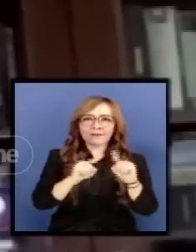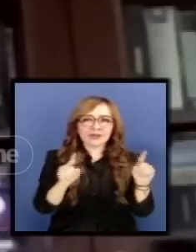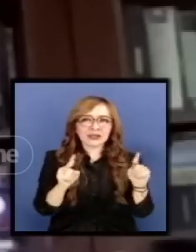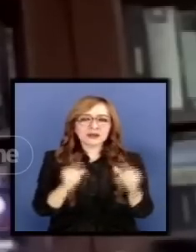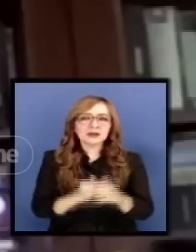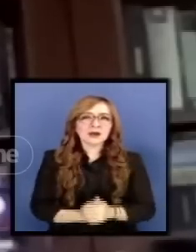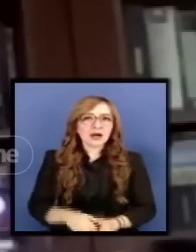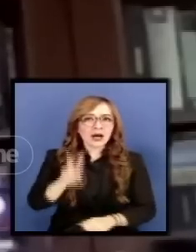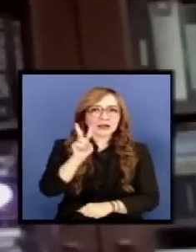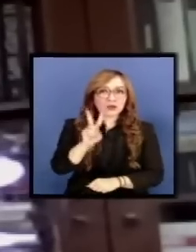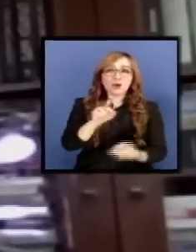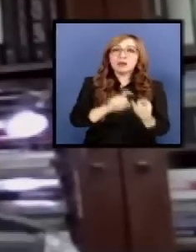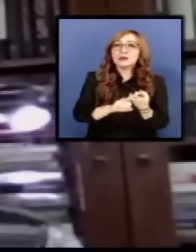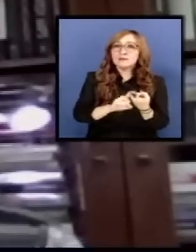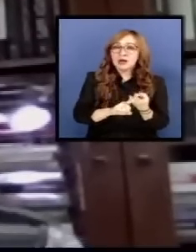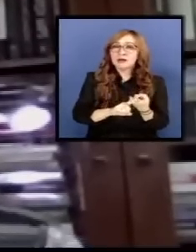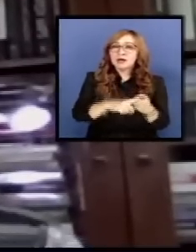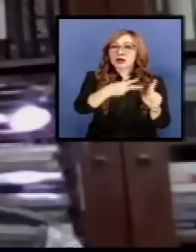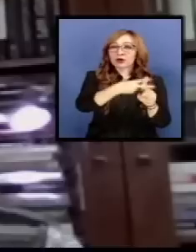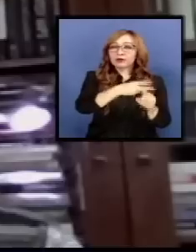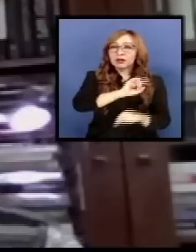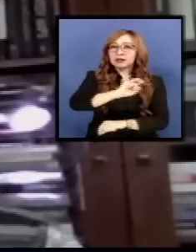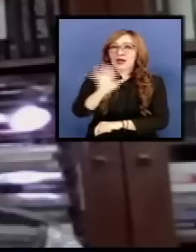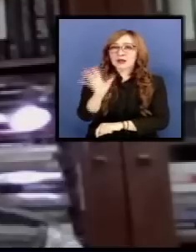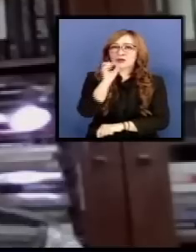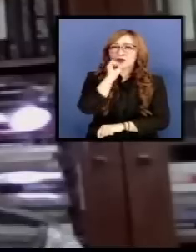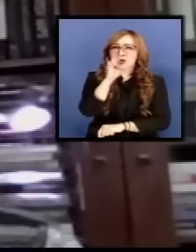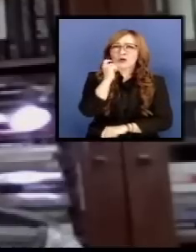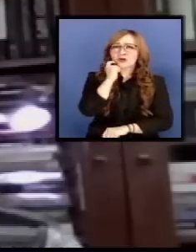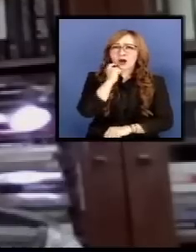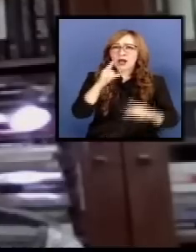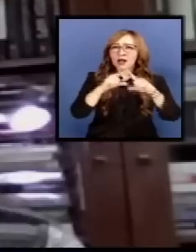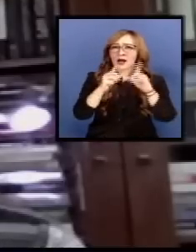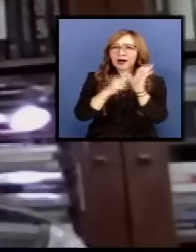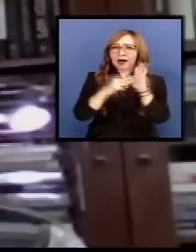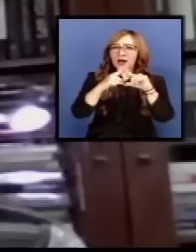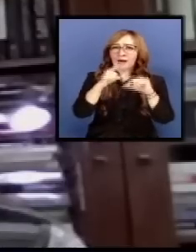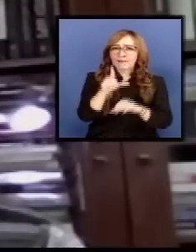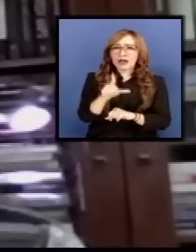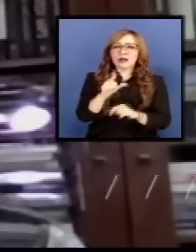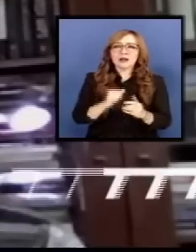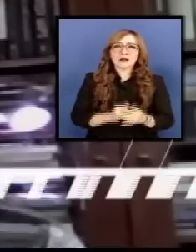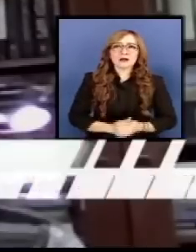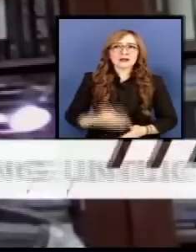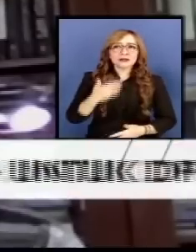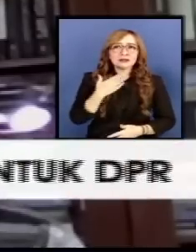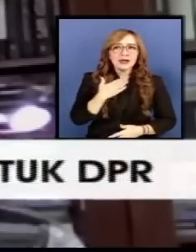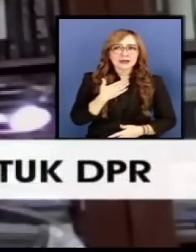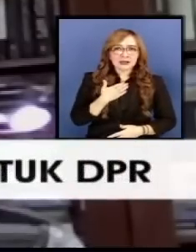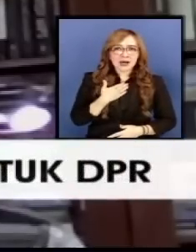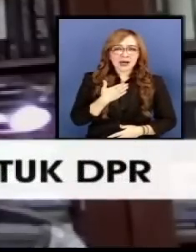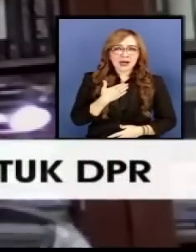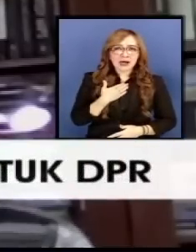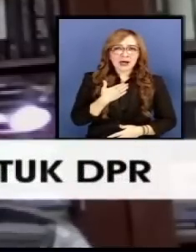ada dua teman dari fraksi lain bicara sedekah, bicara amal. Saya memang